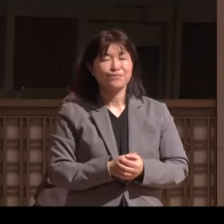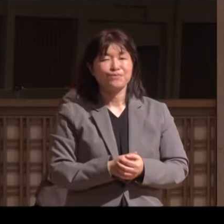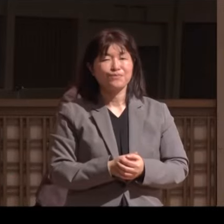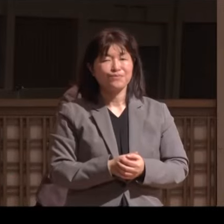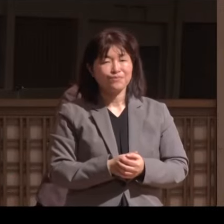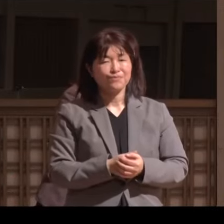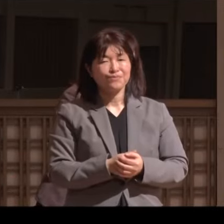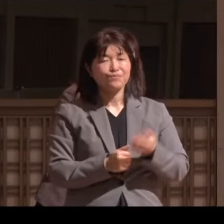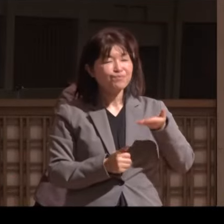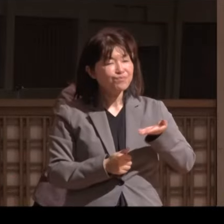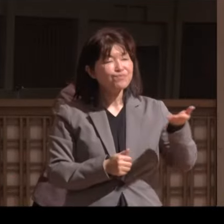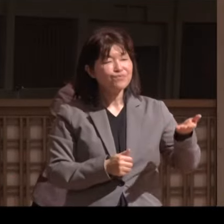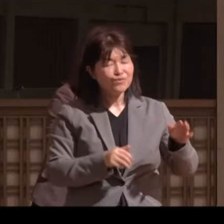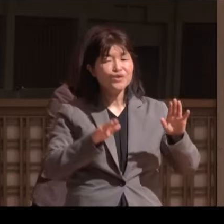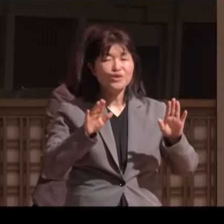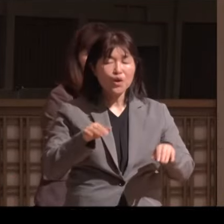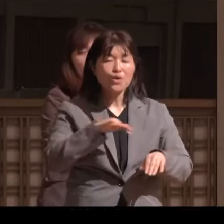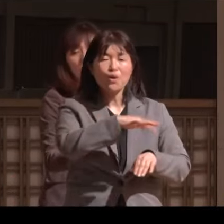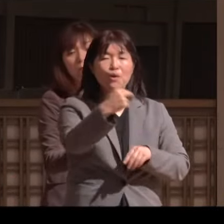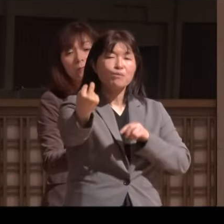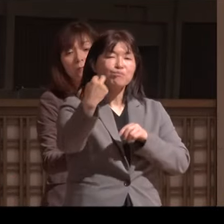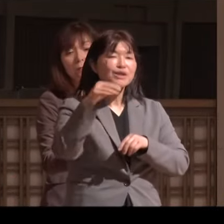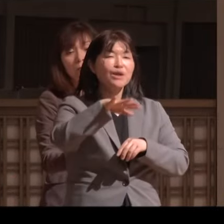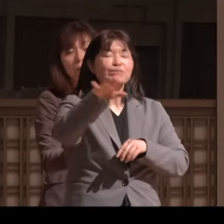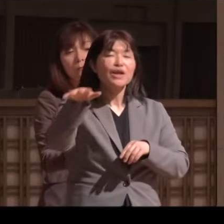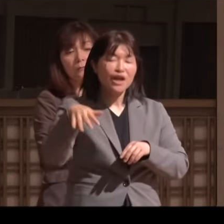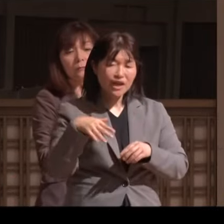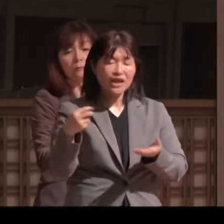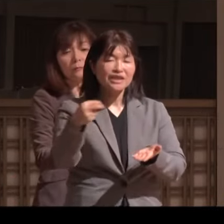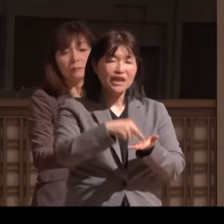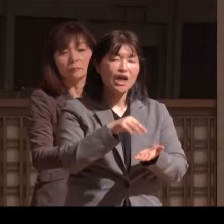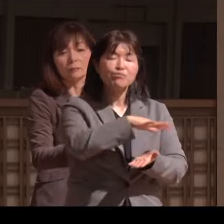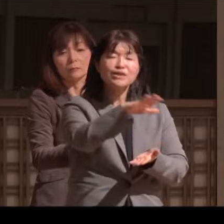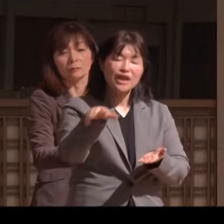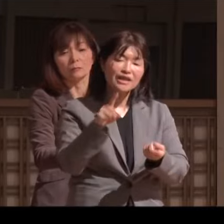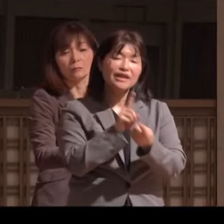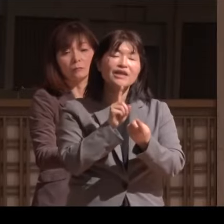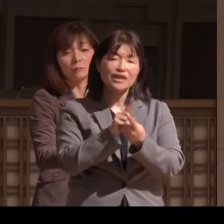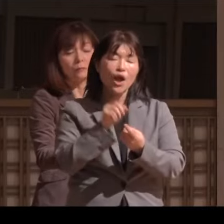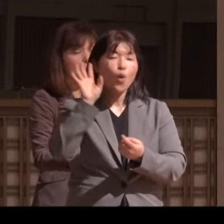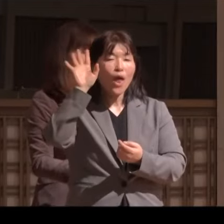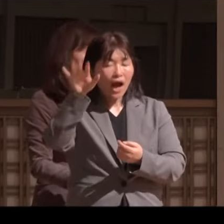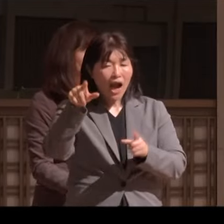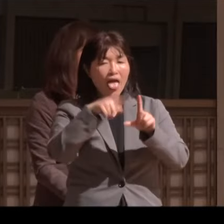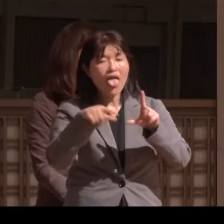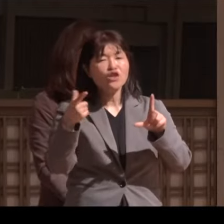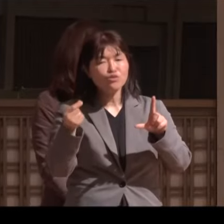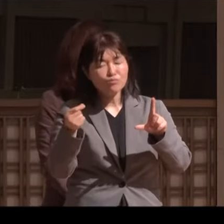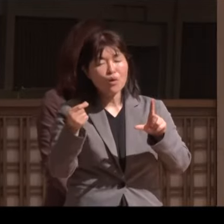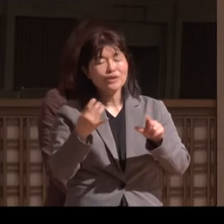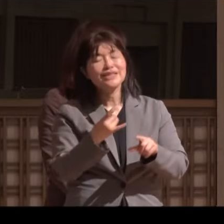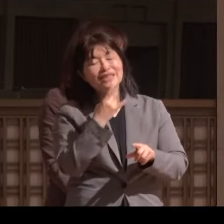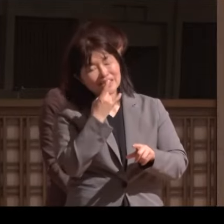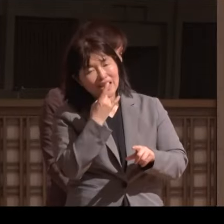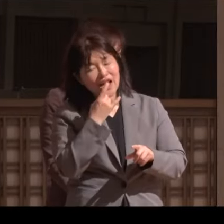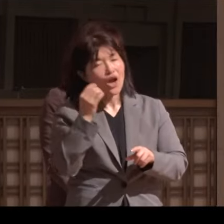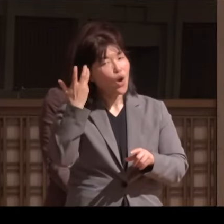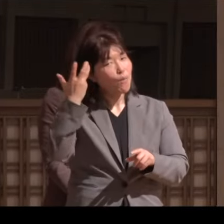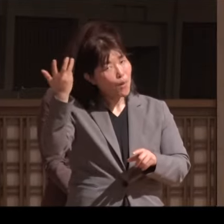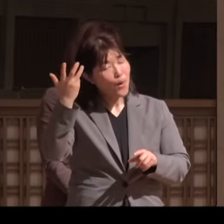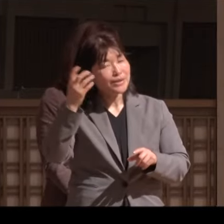秒ずつぐらいでえ今日ご覧あご覧になってらっしゃる方お越しになってらっしゃる方へえあるいはこれからのエルモについての期待とそれから